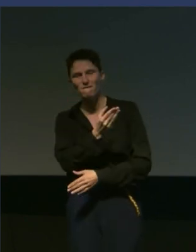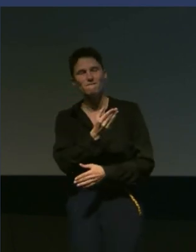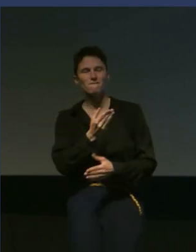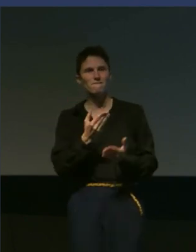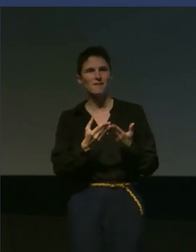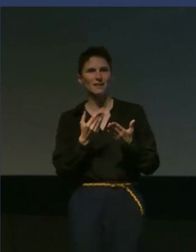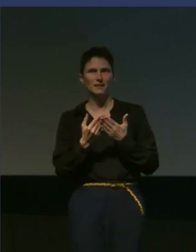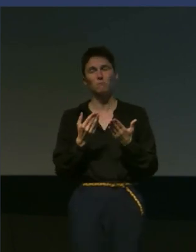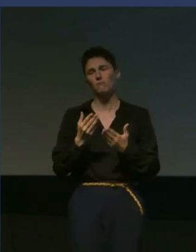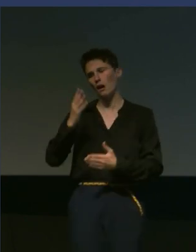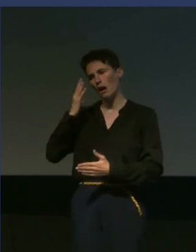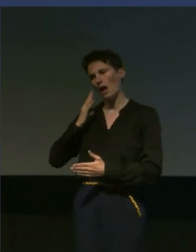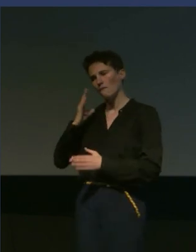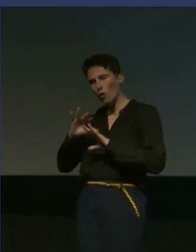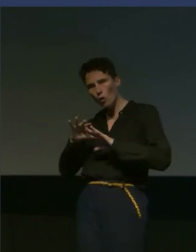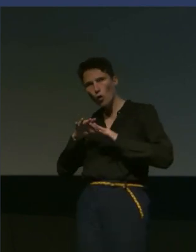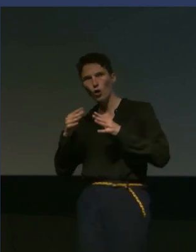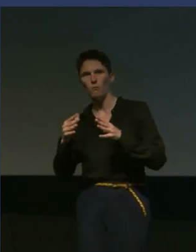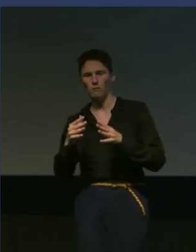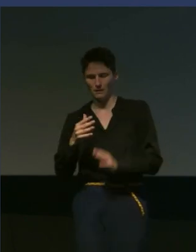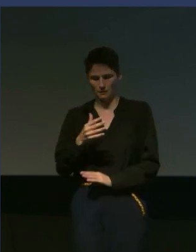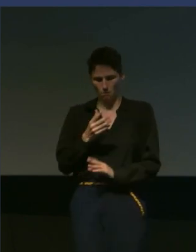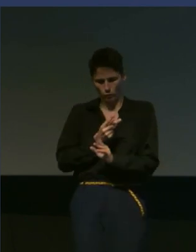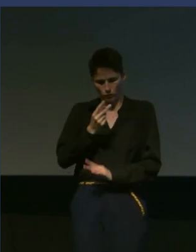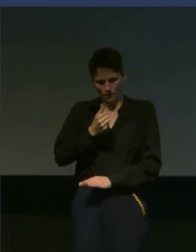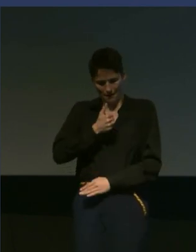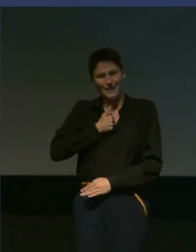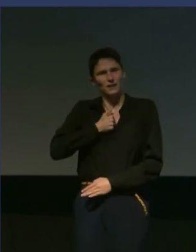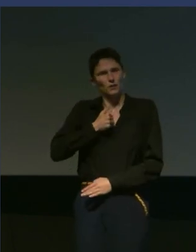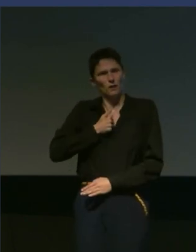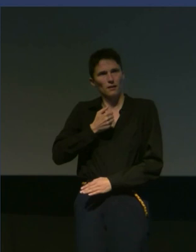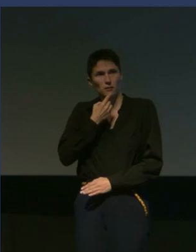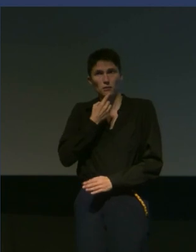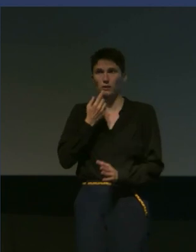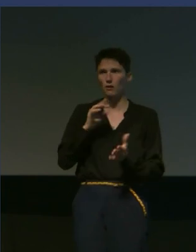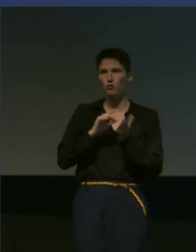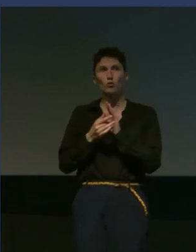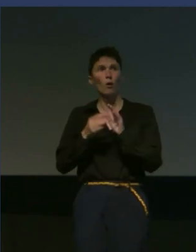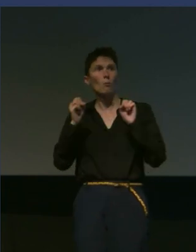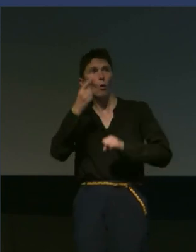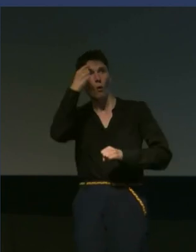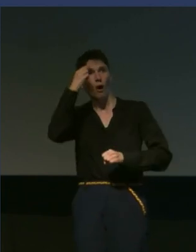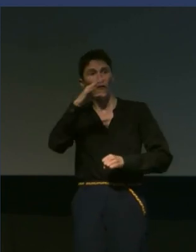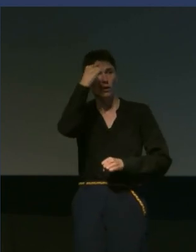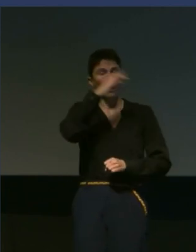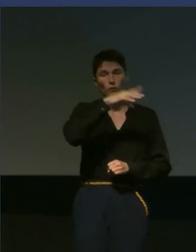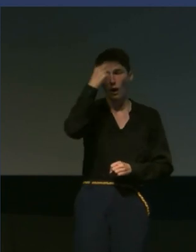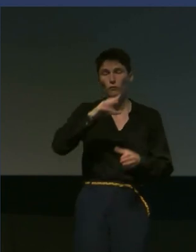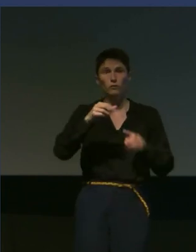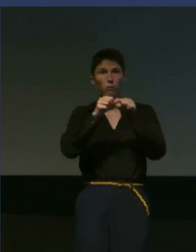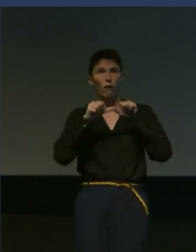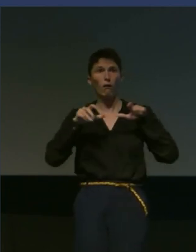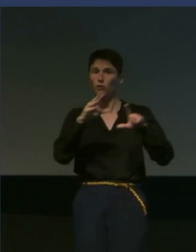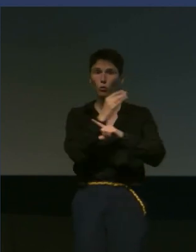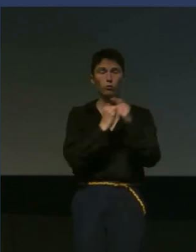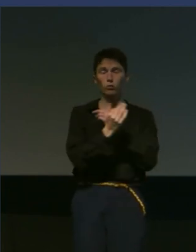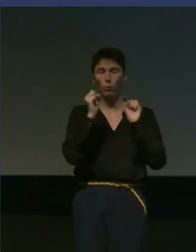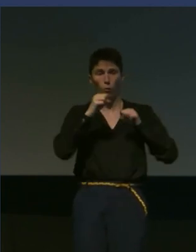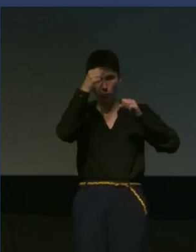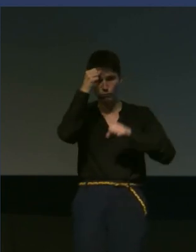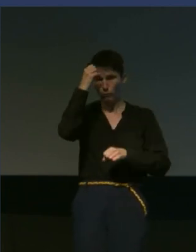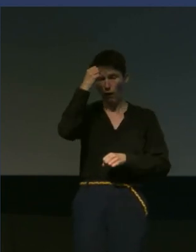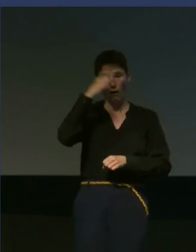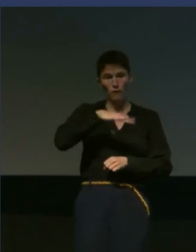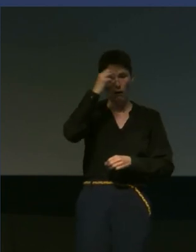Donc, à l'époque, c'était quand même plus individualiste. C'était n'importe qui donnait son opinion sur les réseaux sociaux. Et bon, moi, si